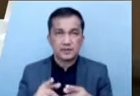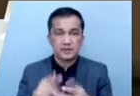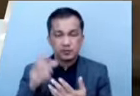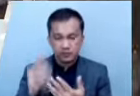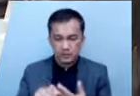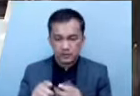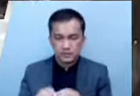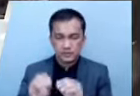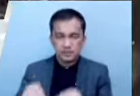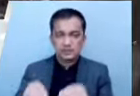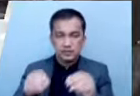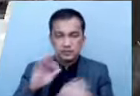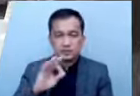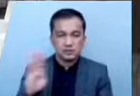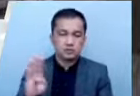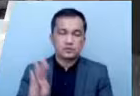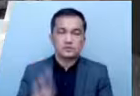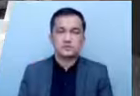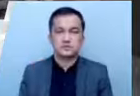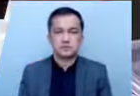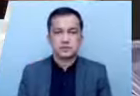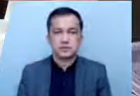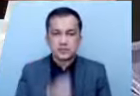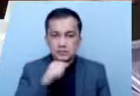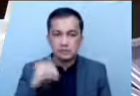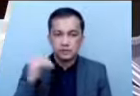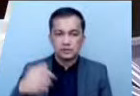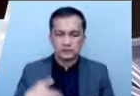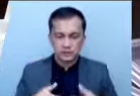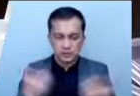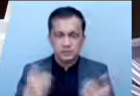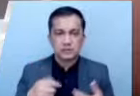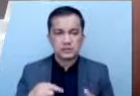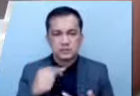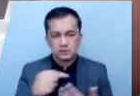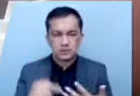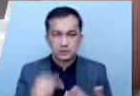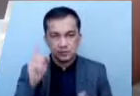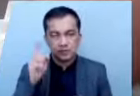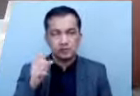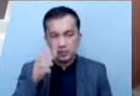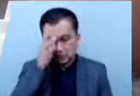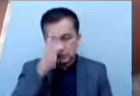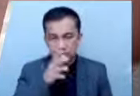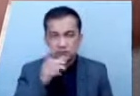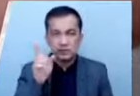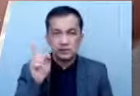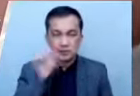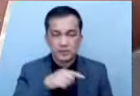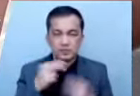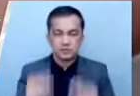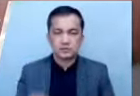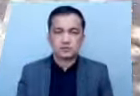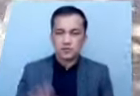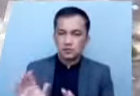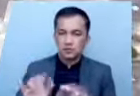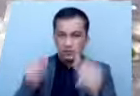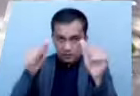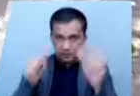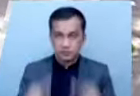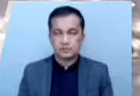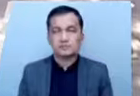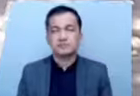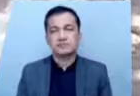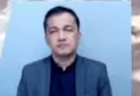Facebook page. Hindi rin maiwasang mainis ng iba pang magulang sa fake news. Dapat din na sila nagpo-post ang ganyan. Paasa. Sa hirap